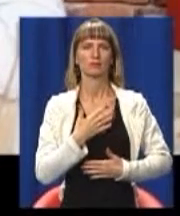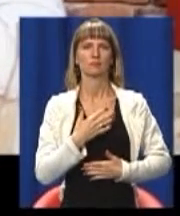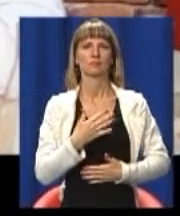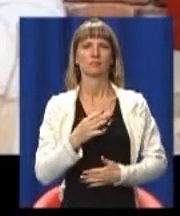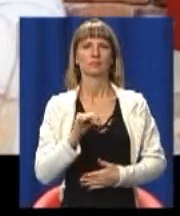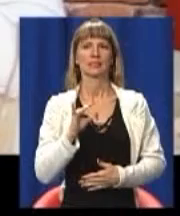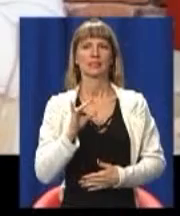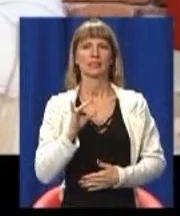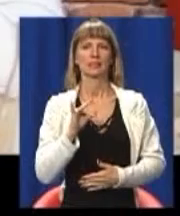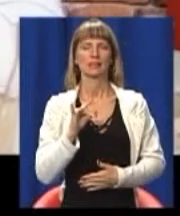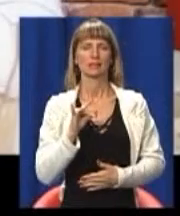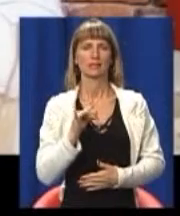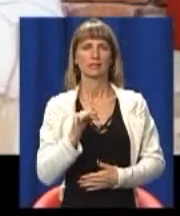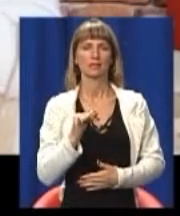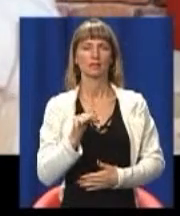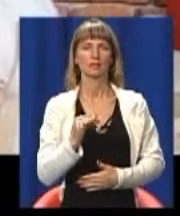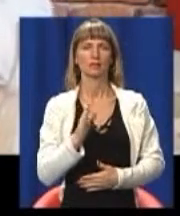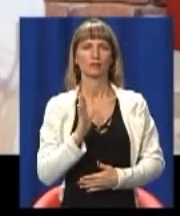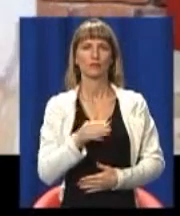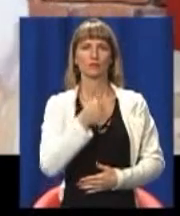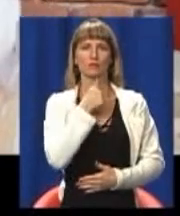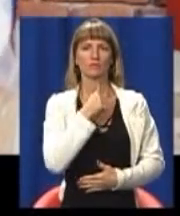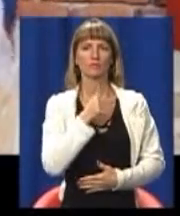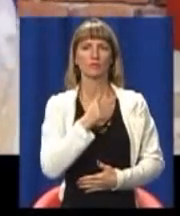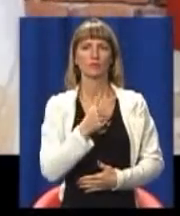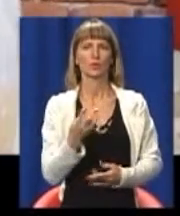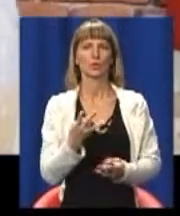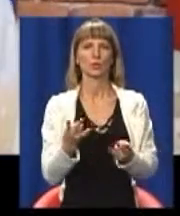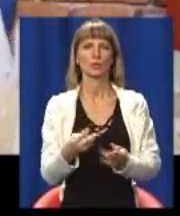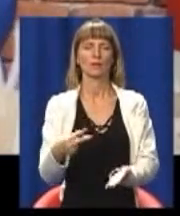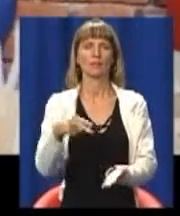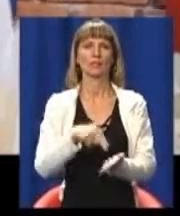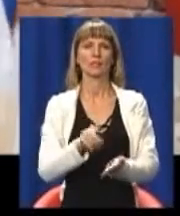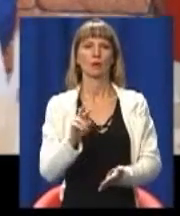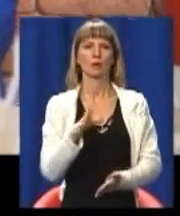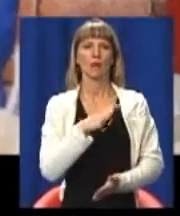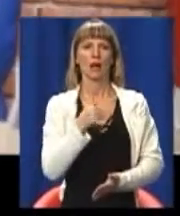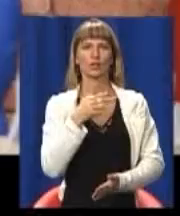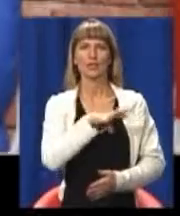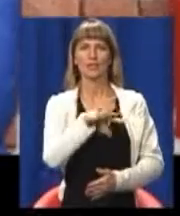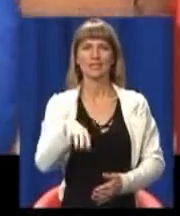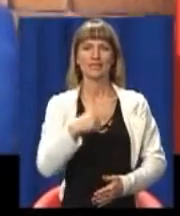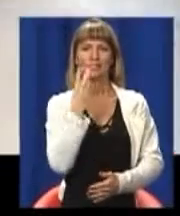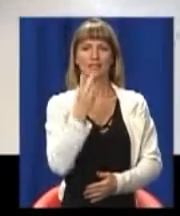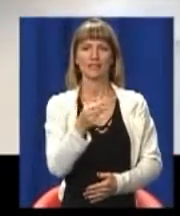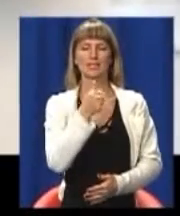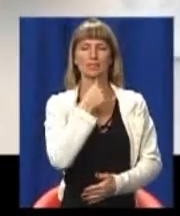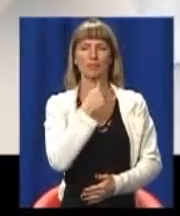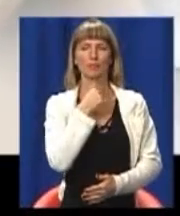Це, мабуть, зробите ви, так? Так. Вставайте, щоб було дуже добре видно всім. Давайте